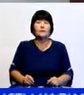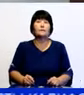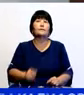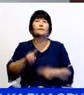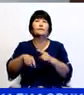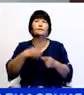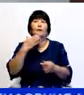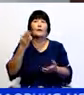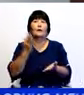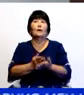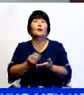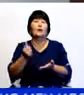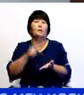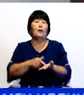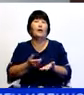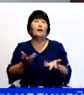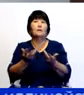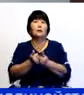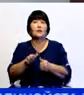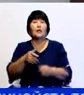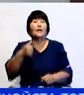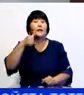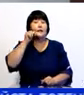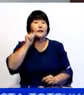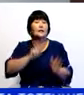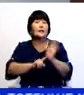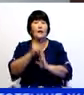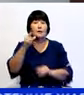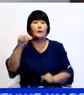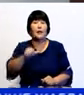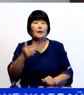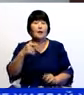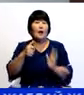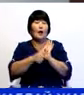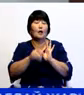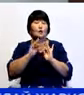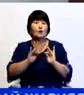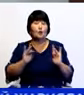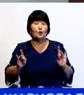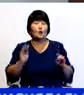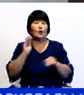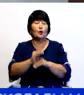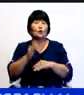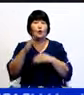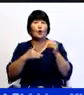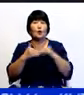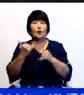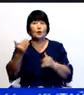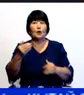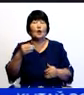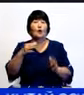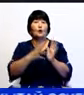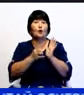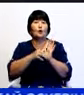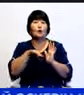соңғы бағамен осындай бағаны шығарды. Мен сізге айтып тұрмын. Кеше шығардық бір апта бұрын 600 орындық қосымша құрылысқа мына 900 миллион